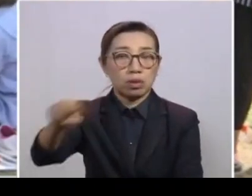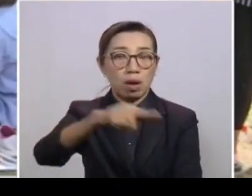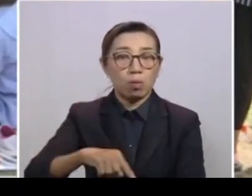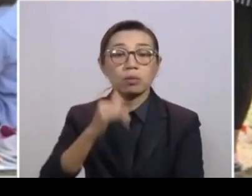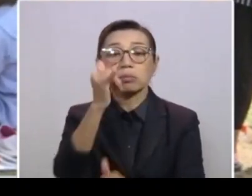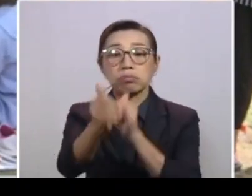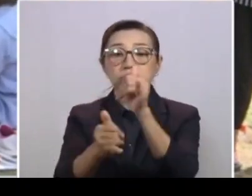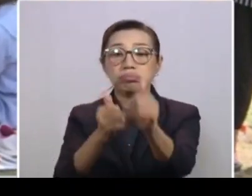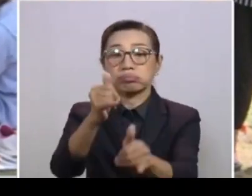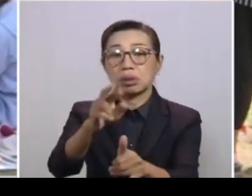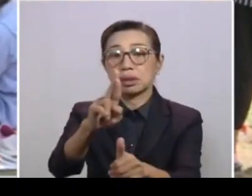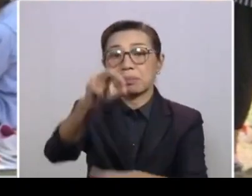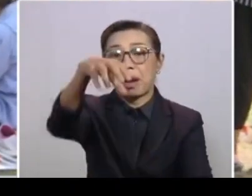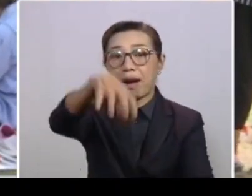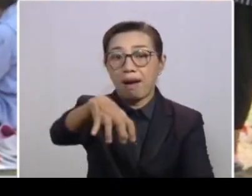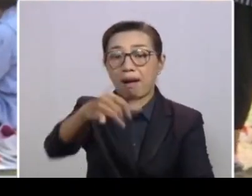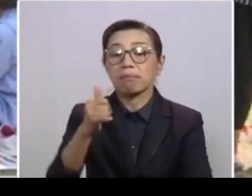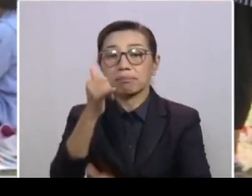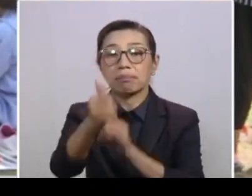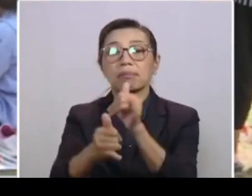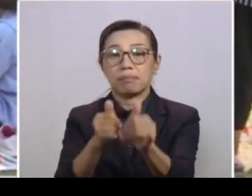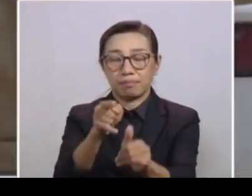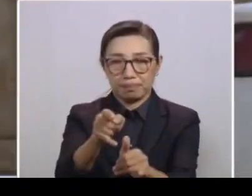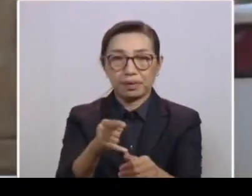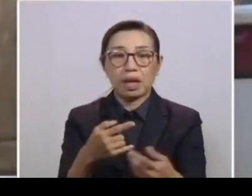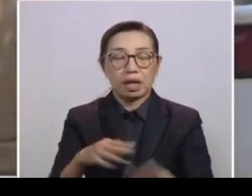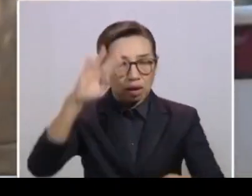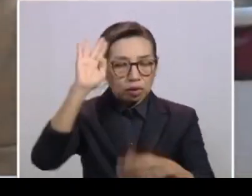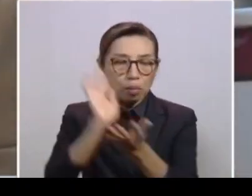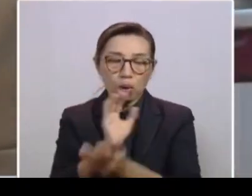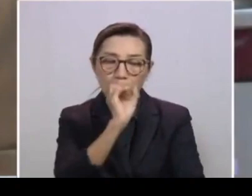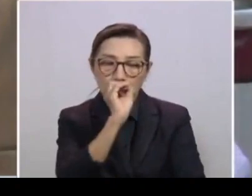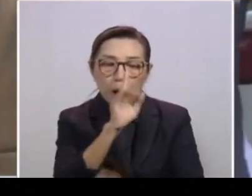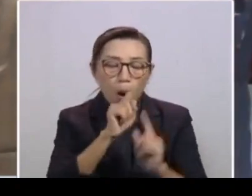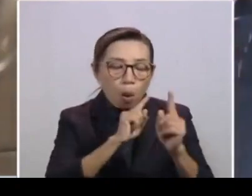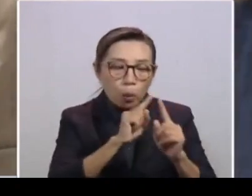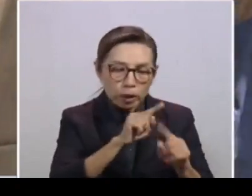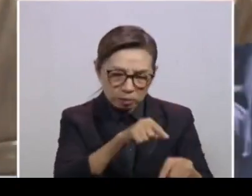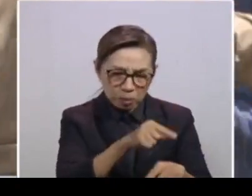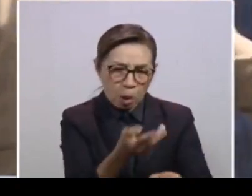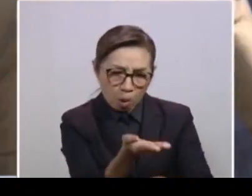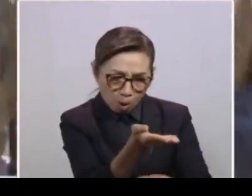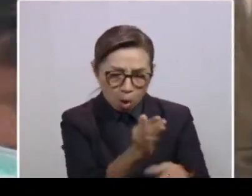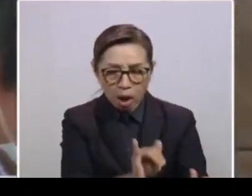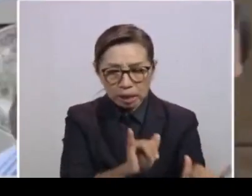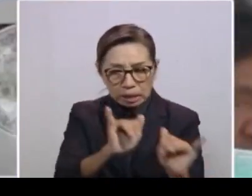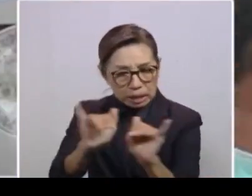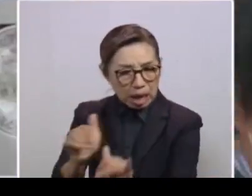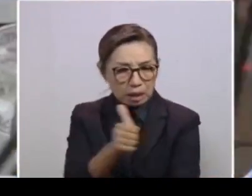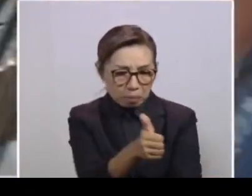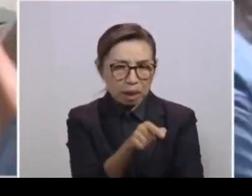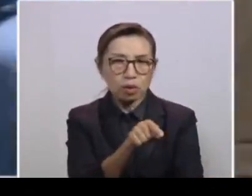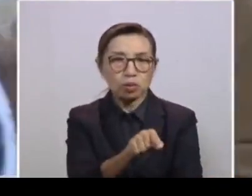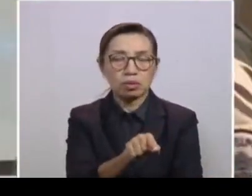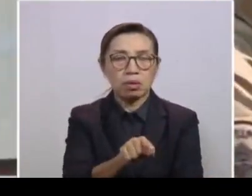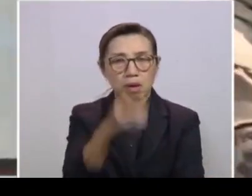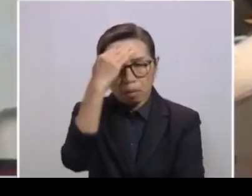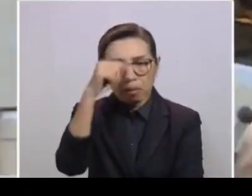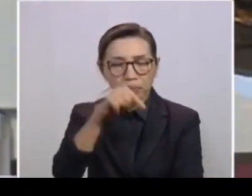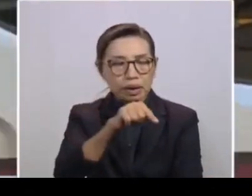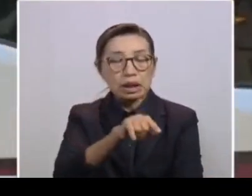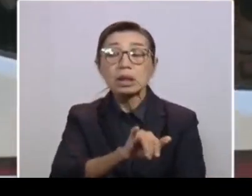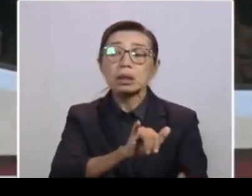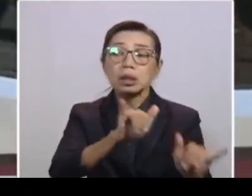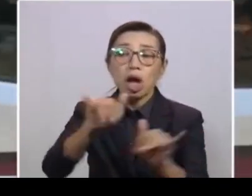เข้าไปภายในอาคารรัชสภานะครับตำรวจก็เข้ามาเจรจาบอกว่าขอให้ย้ายจุดรวมกลุ่มกันนิดนึงนะครับที่สวน